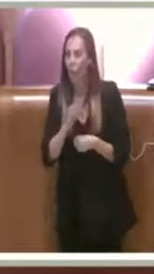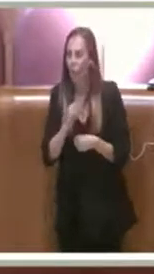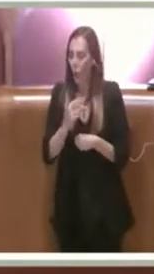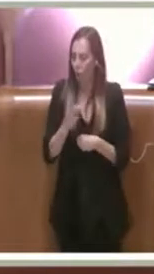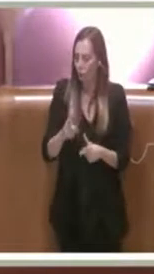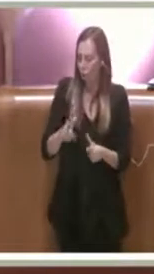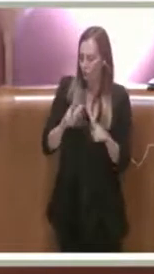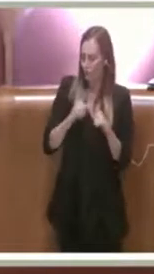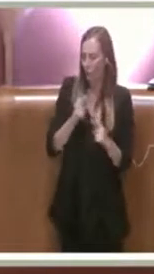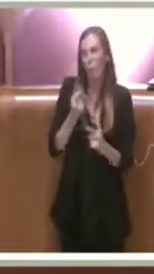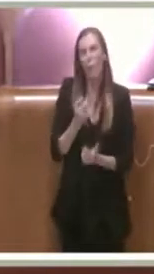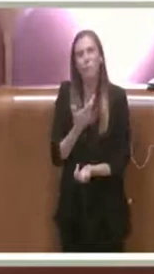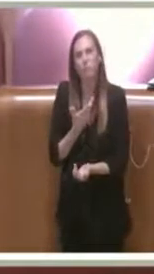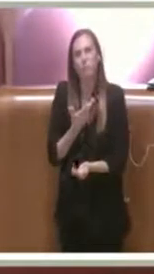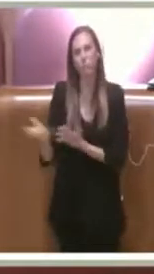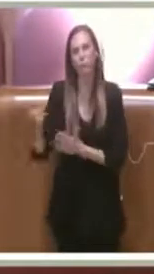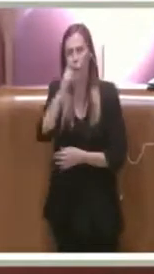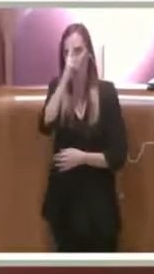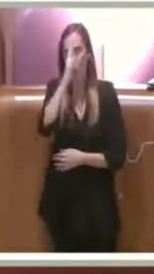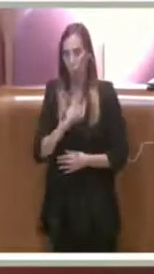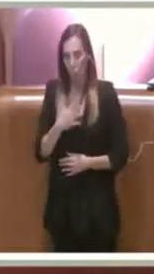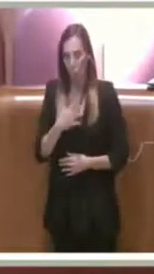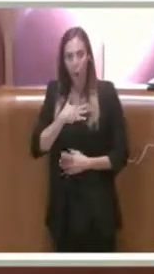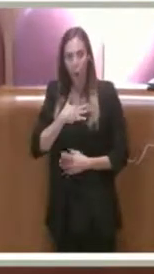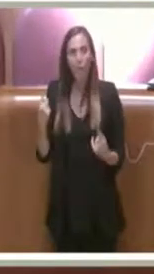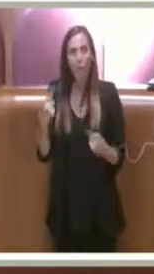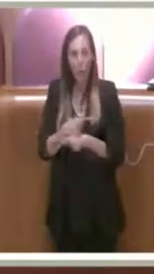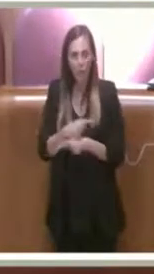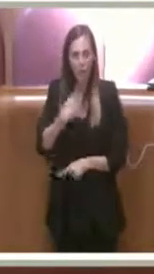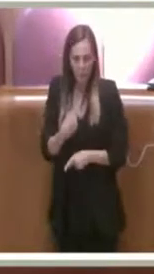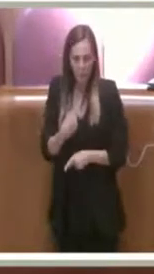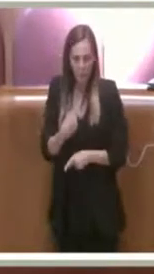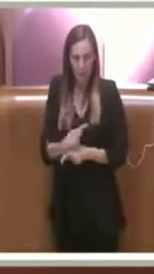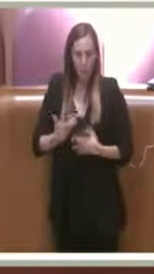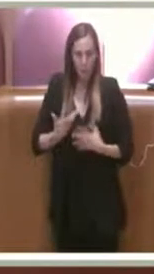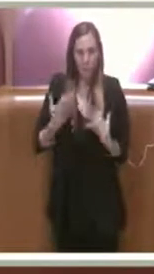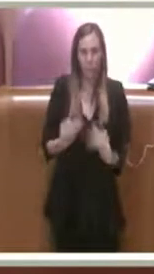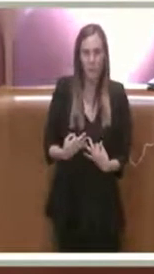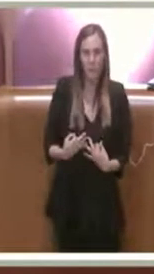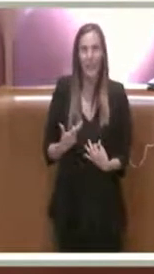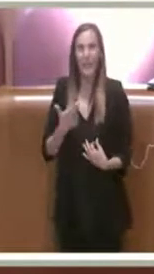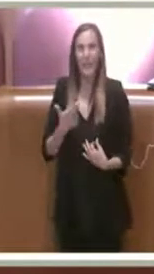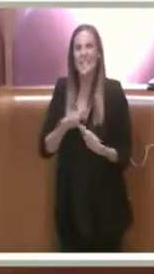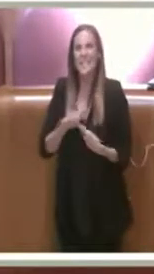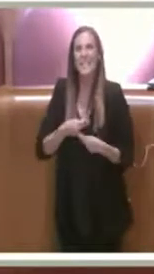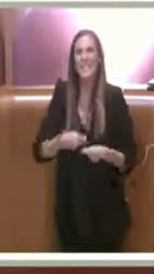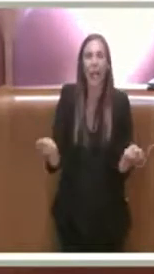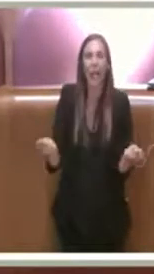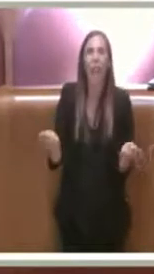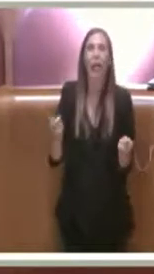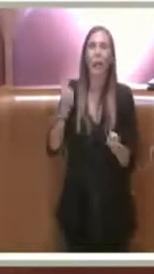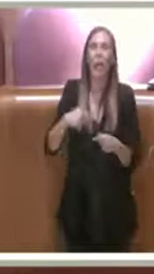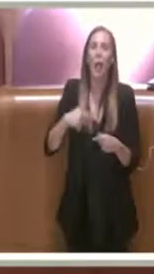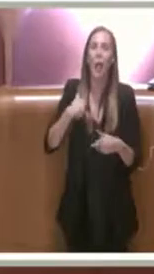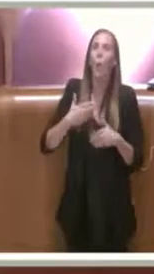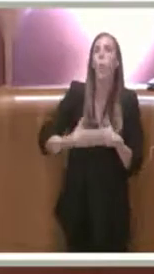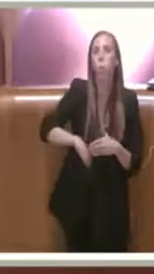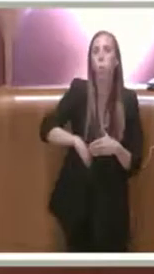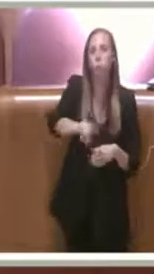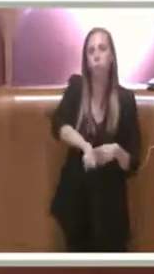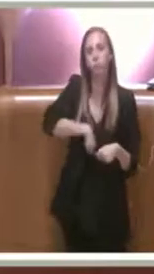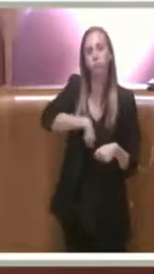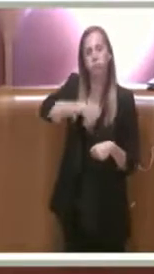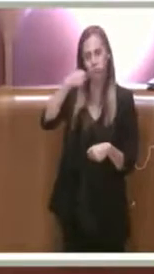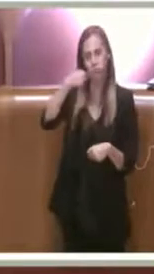importante che abbiamo l'onore di svolgere. Per non parlare degli sprechi, dei ritardi, delle lungaggini e tutto ciò che sappiamo ha un